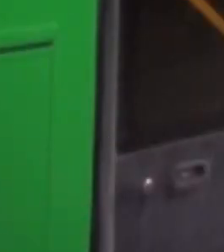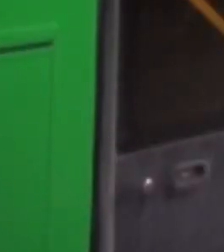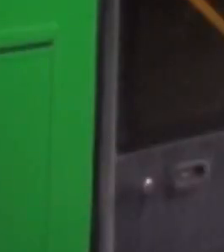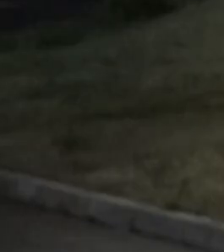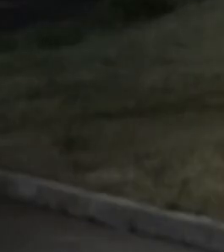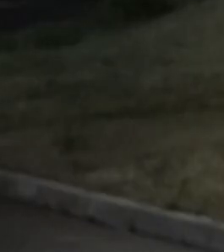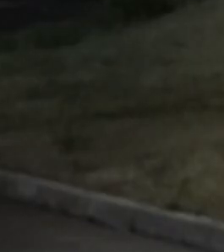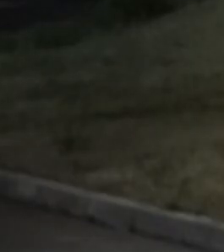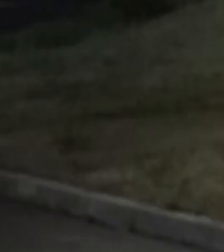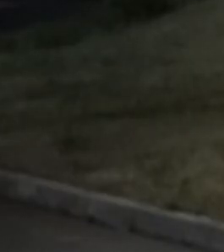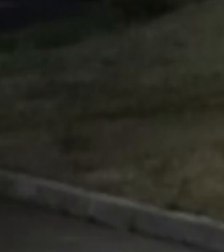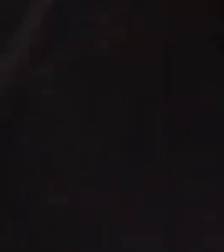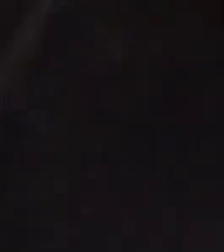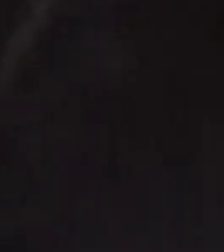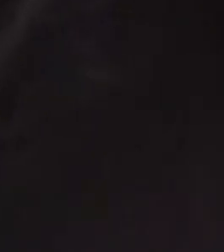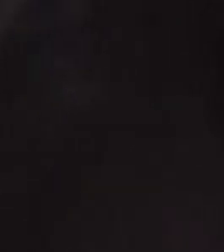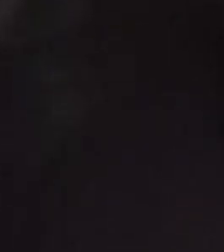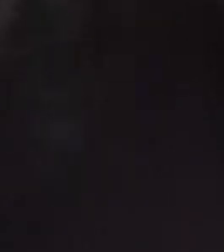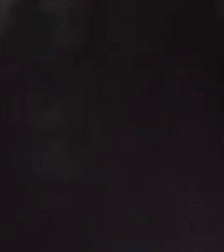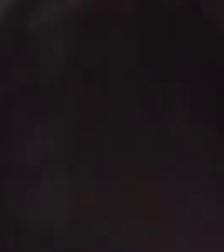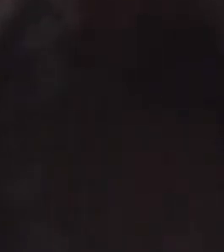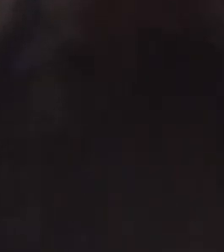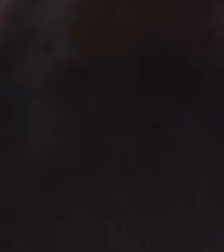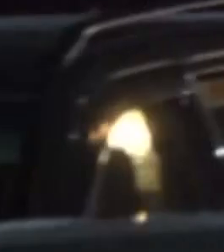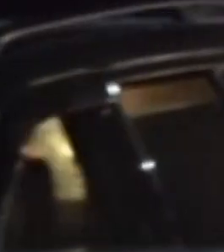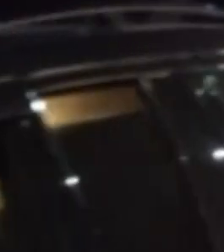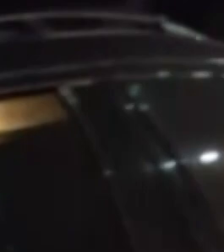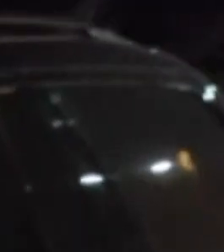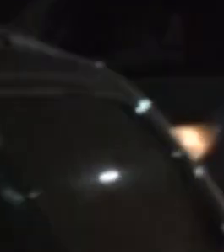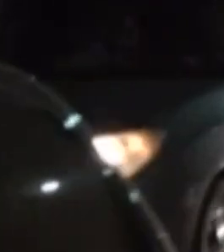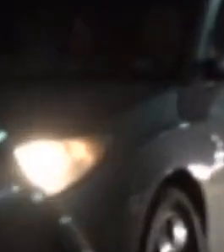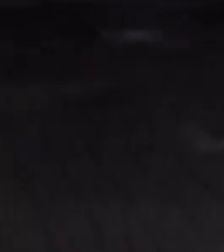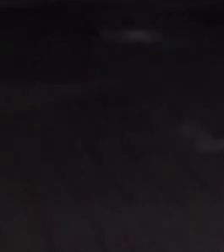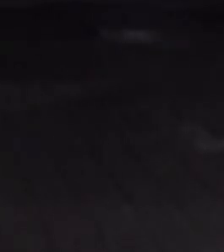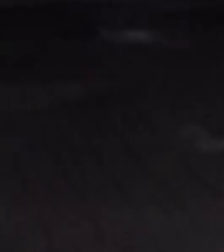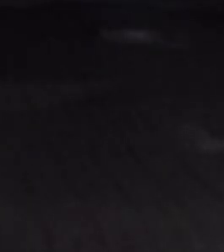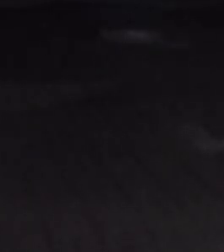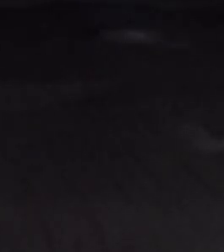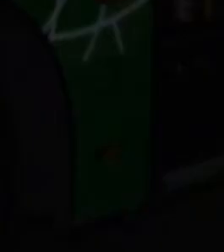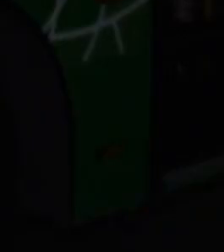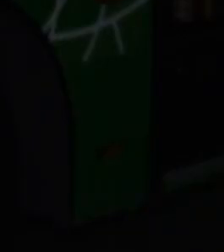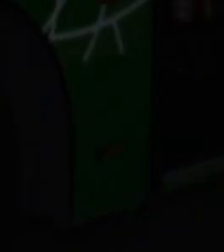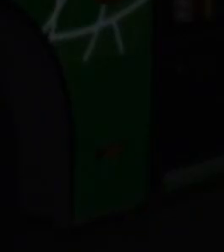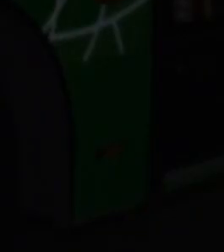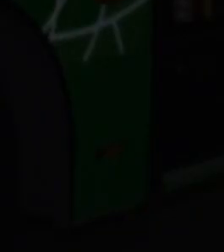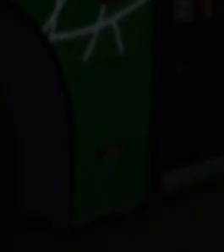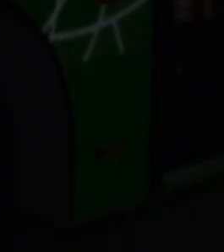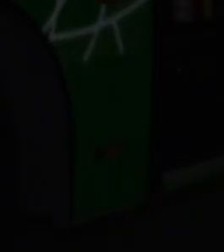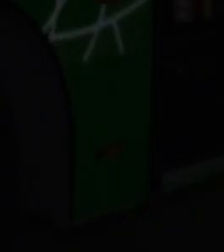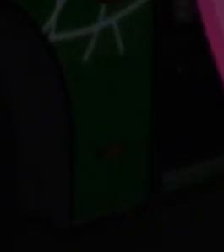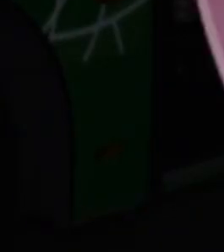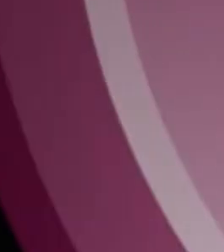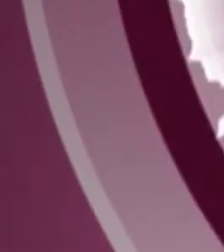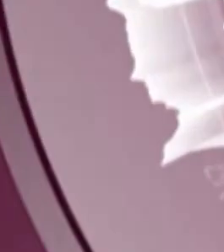Водители автобуса вынуждены ночами напролет стоять в очереди на заправку. Почему возникла такая проблема, расскажу я, Рустам